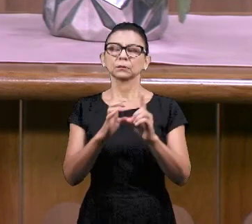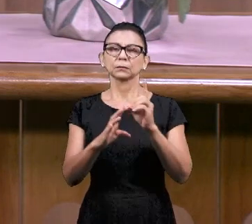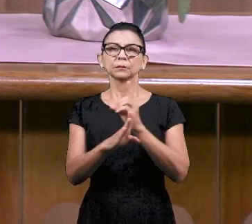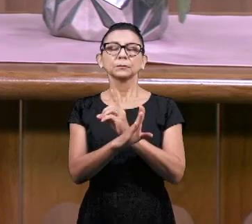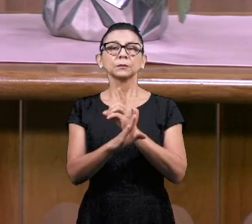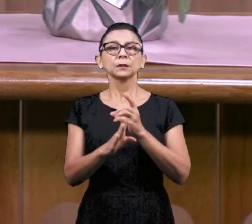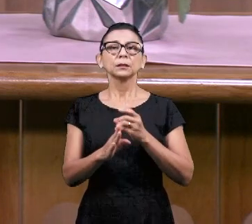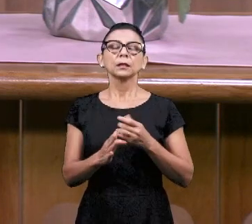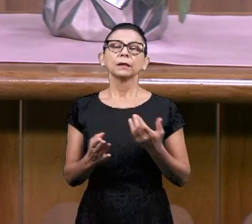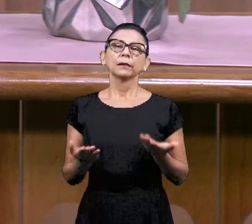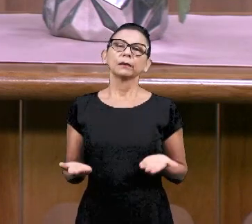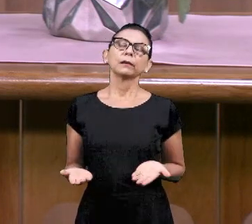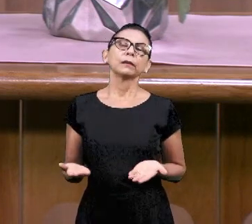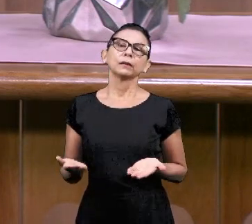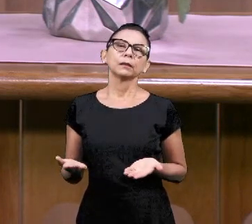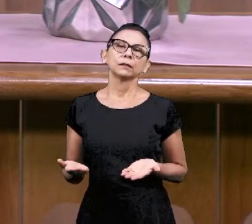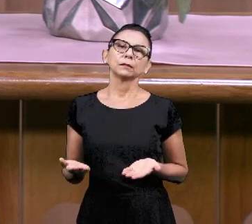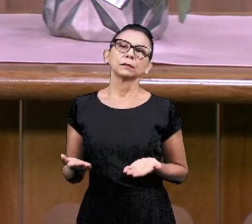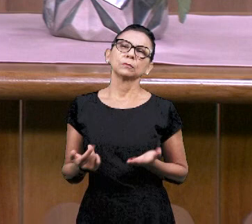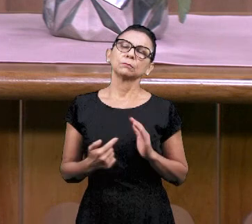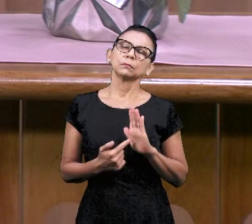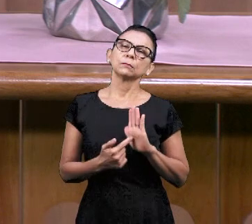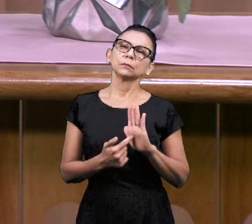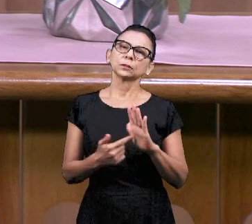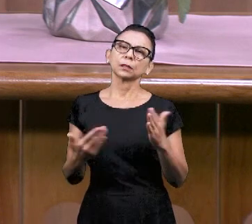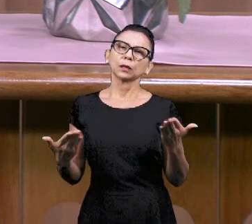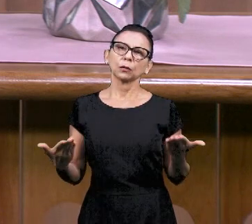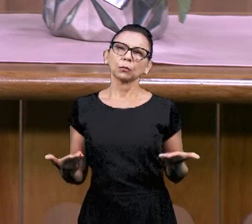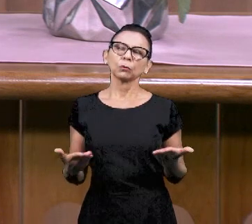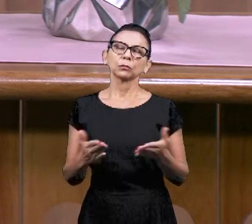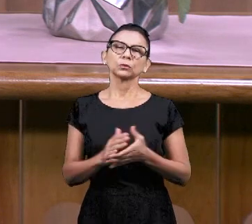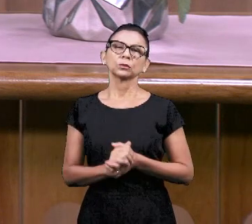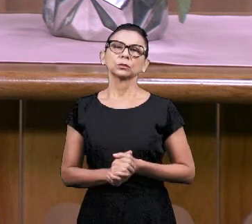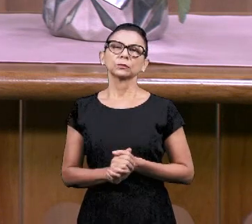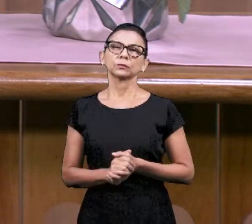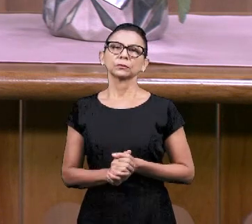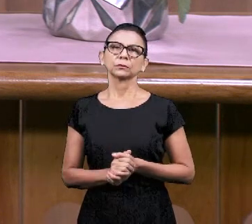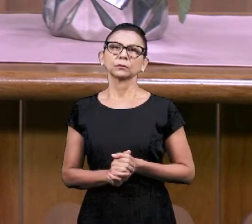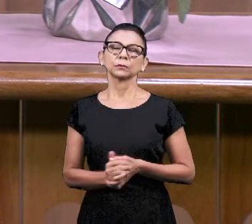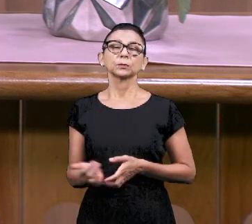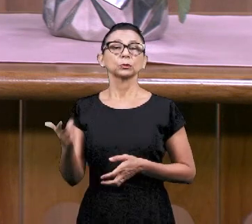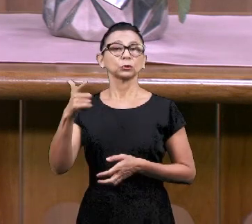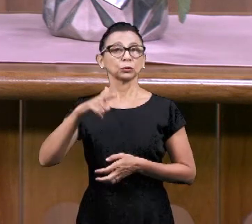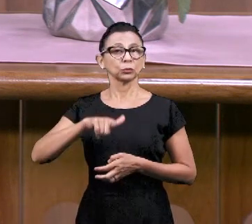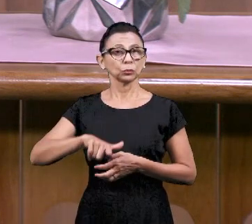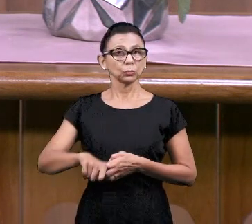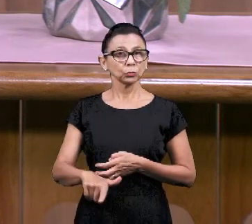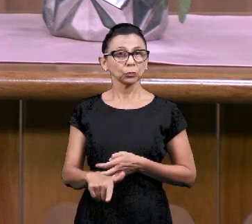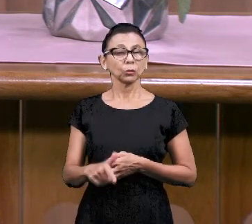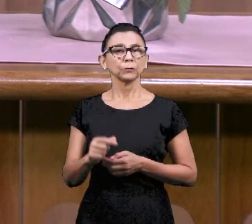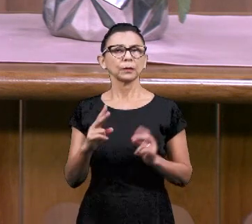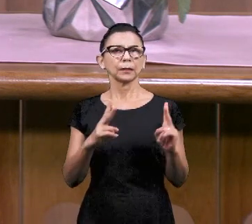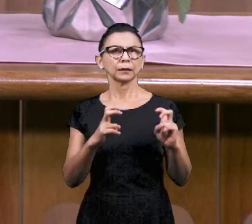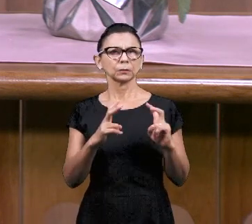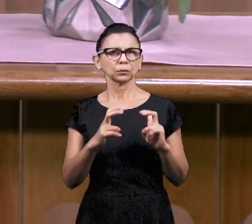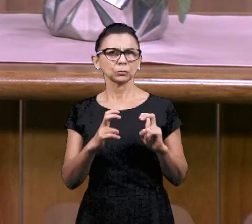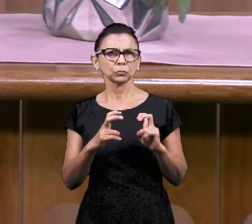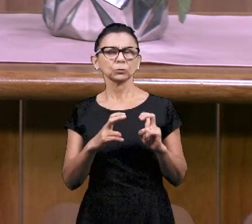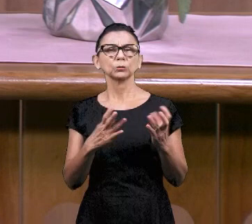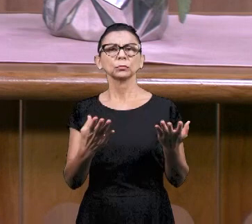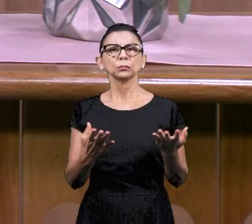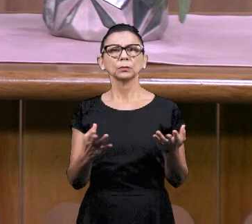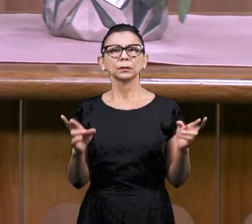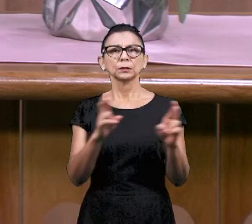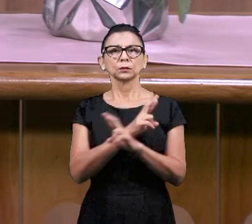de notre école biblique dominicale où nous allons aborder ici encore une fois le sujet lié à